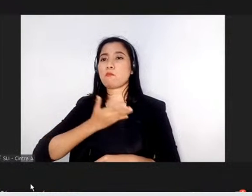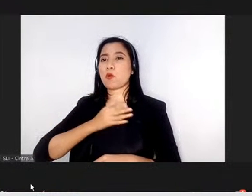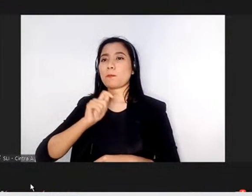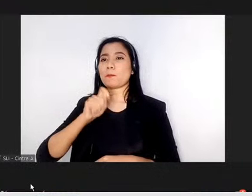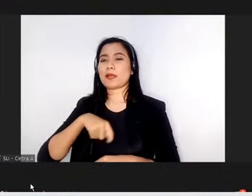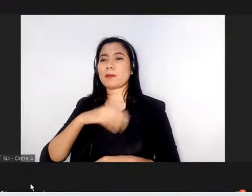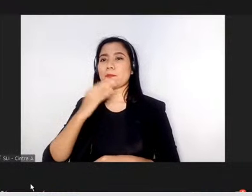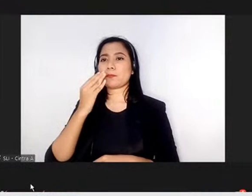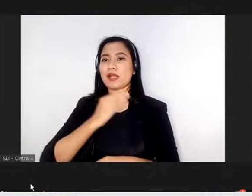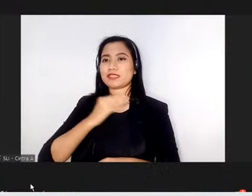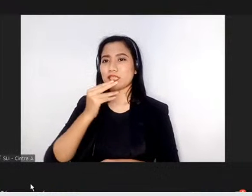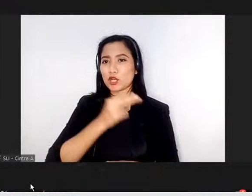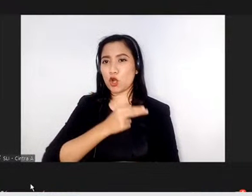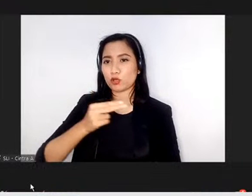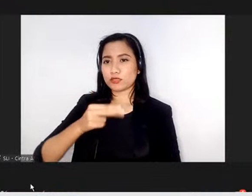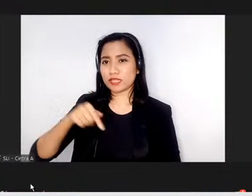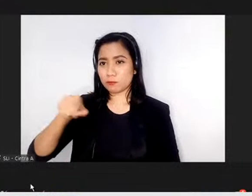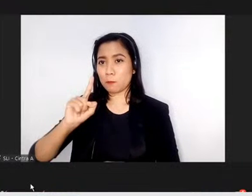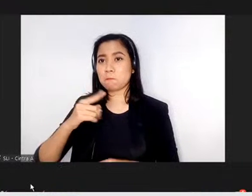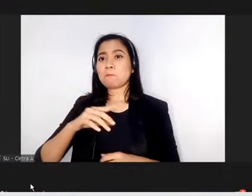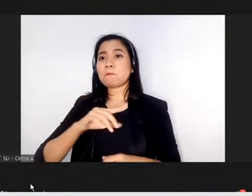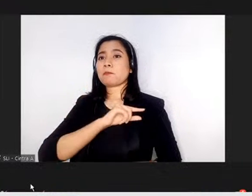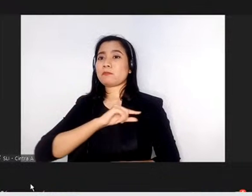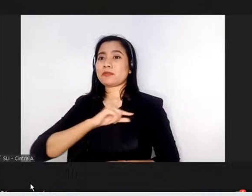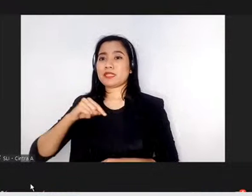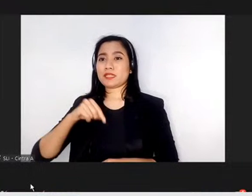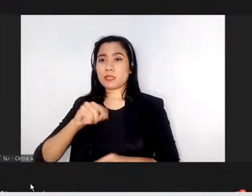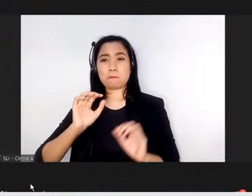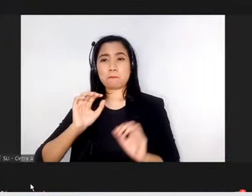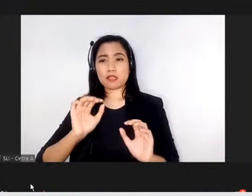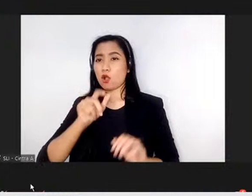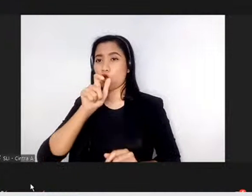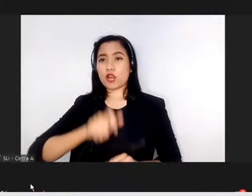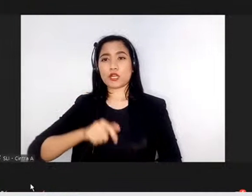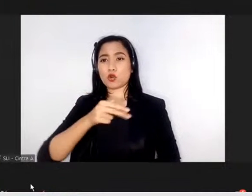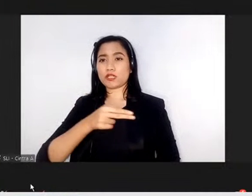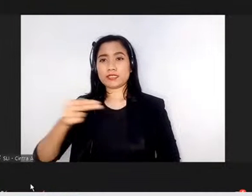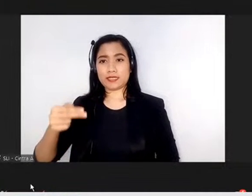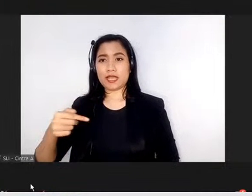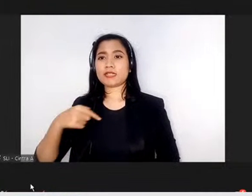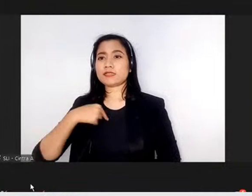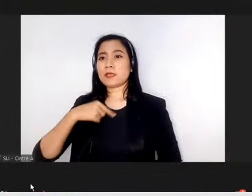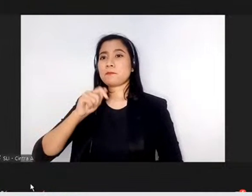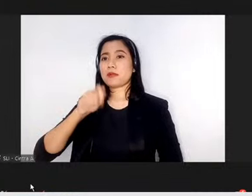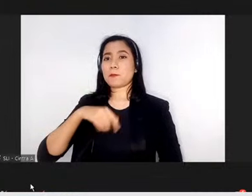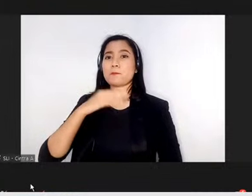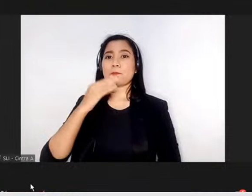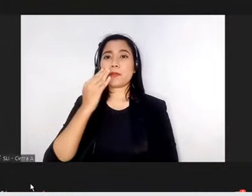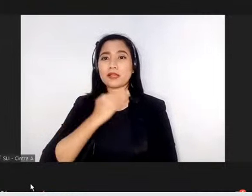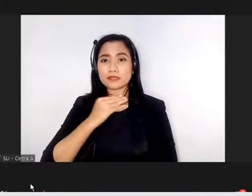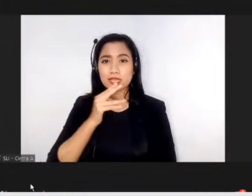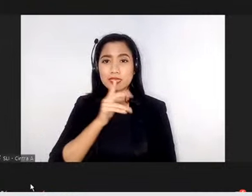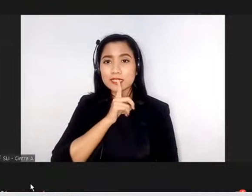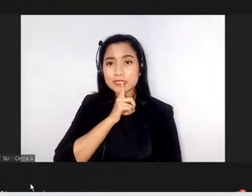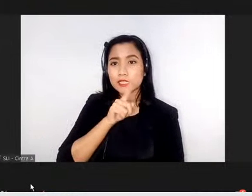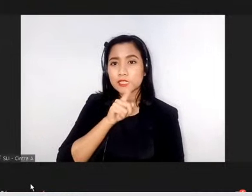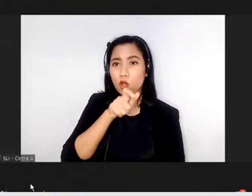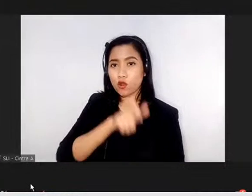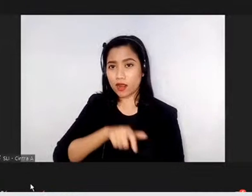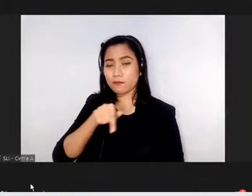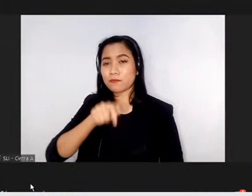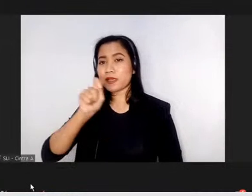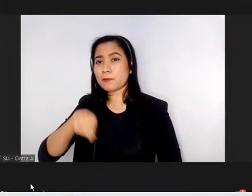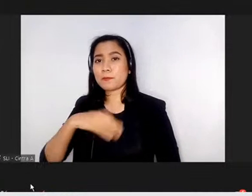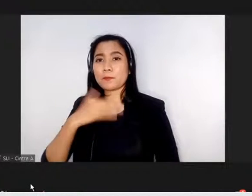sebagian besar dari peserta kita adalah orang Indonesia Saya akan menggunakan bahasa Inggris untuk mereka yang menggunakan bahasa Inggris saja bagi Anda yang ingin